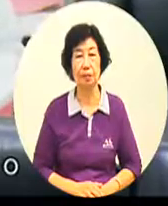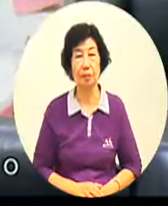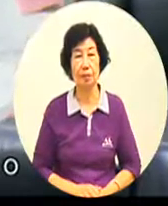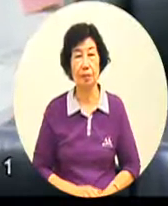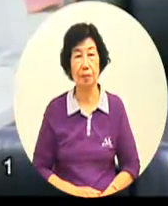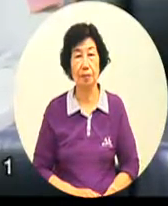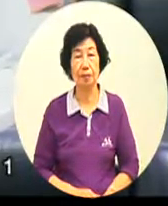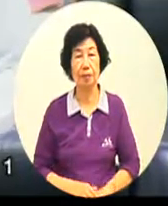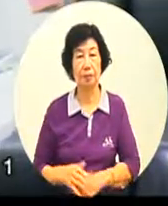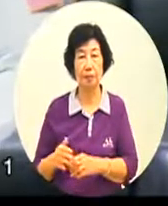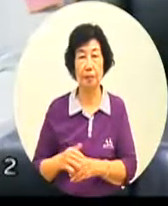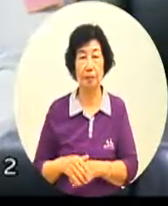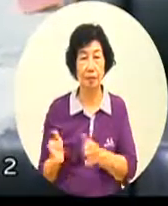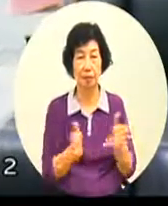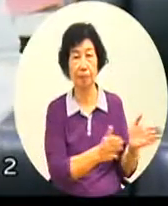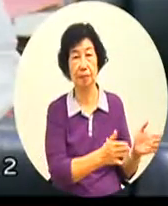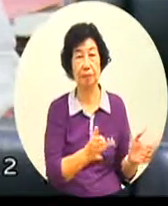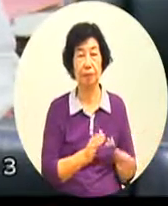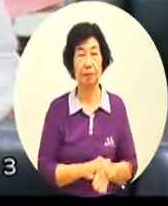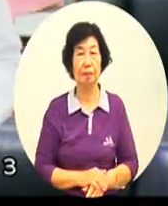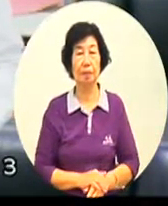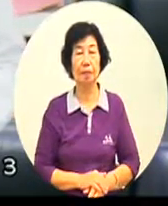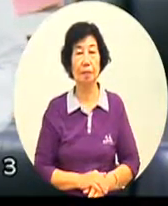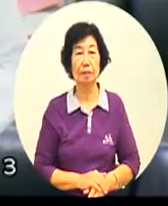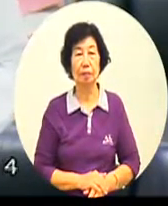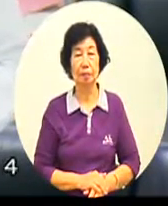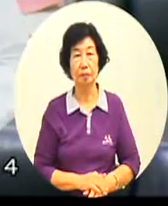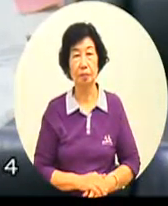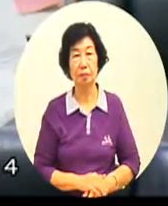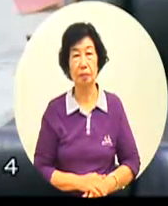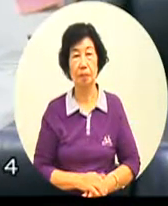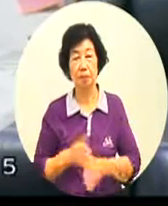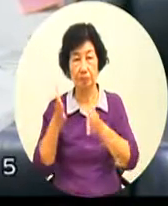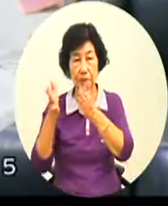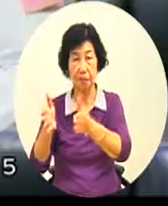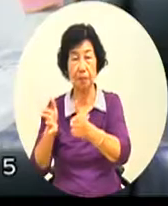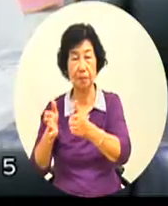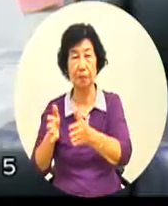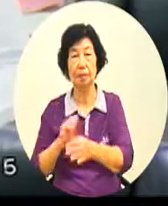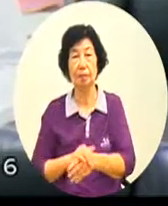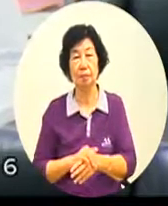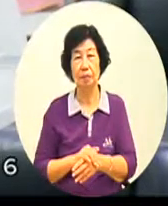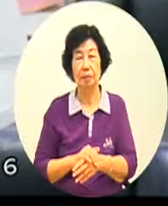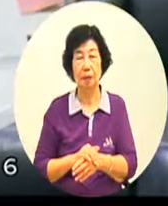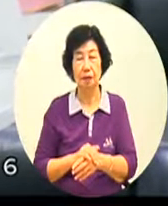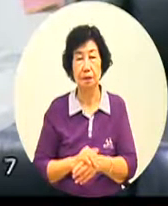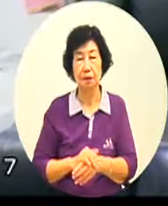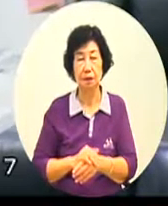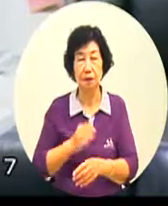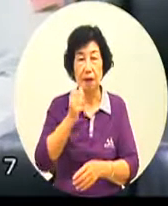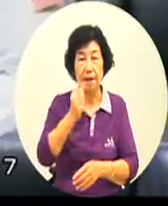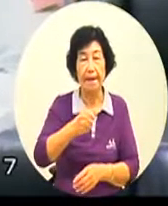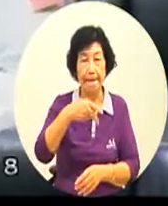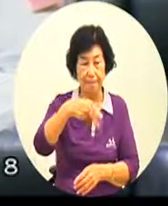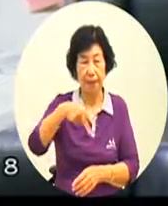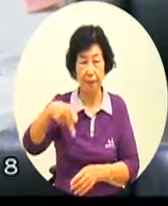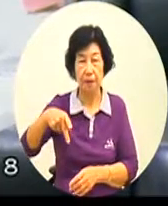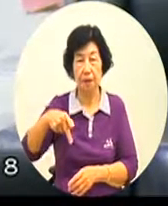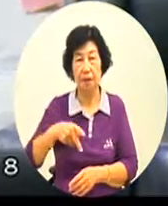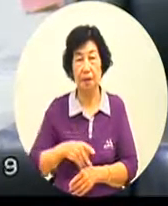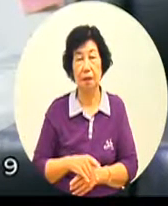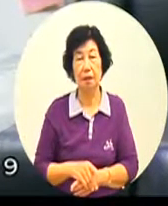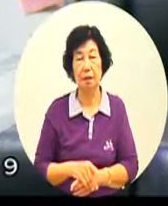哈，在针对这个 APP 这个部分呢哈，本席认为